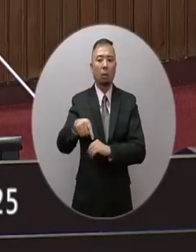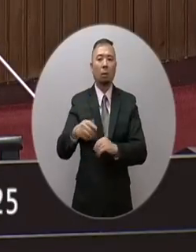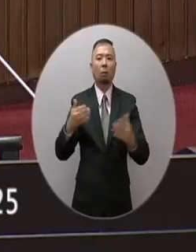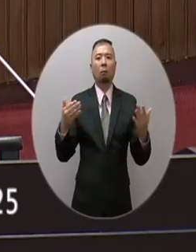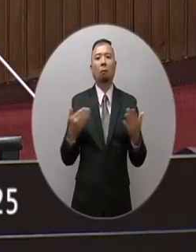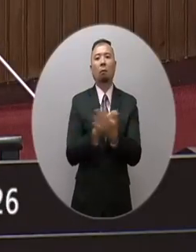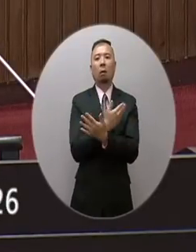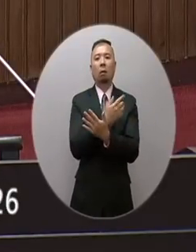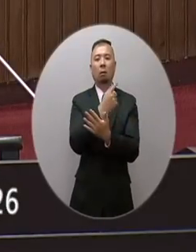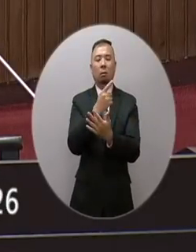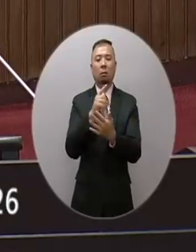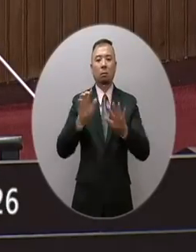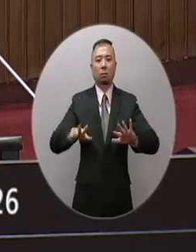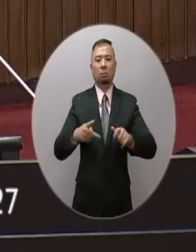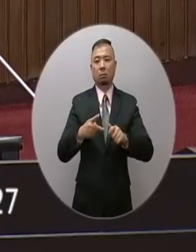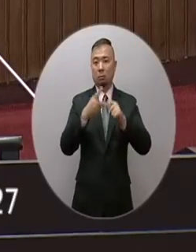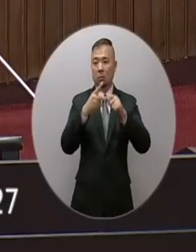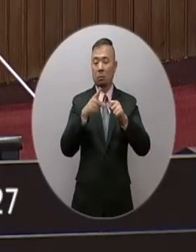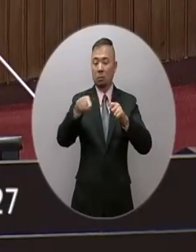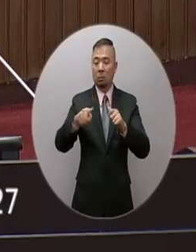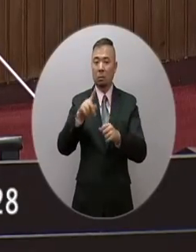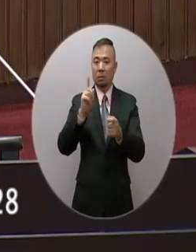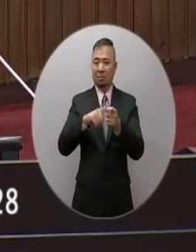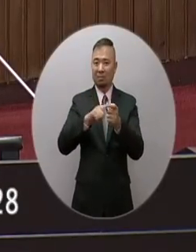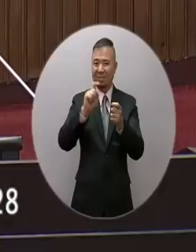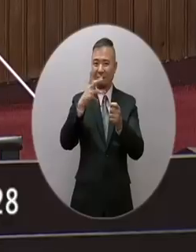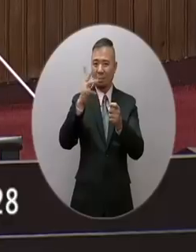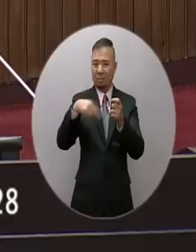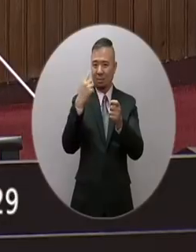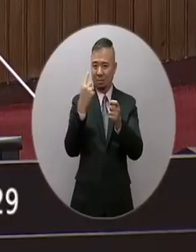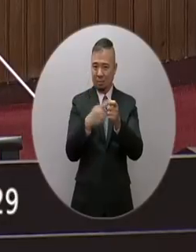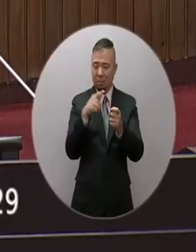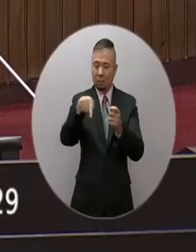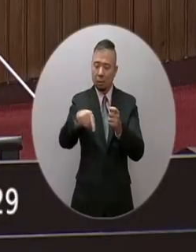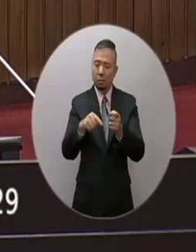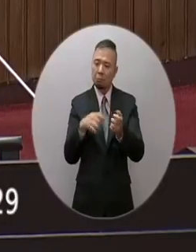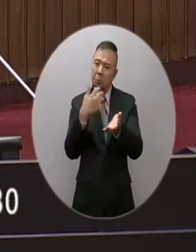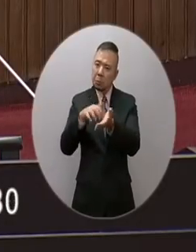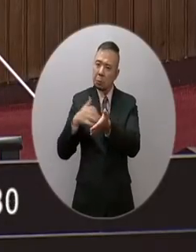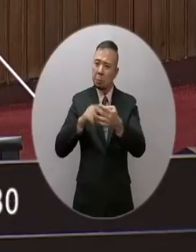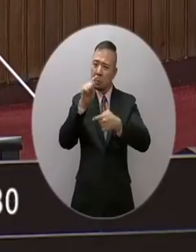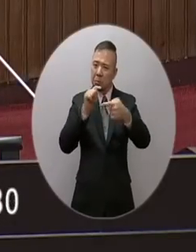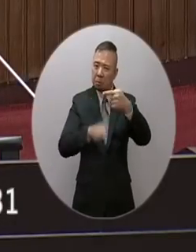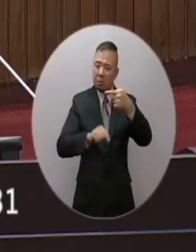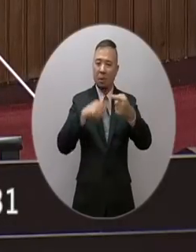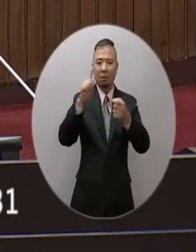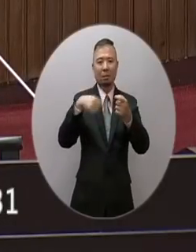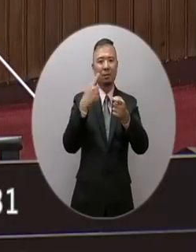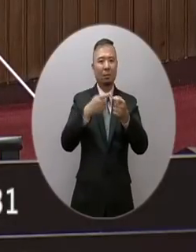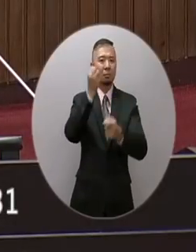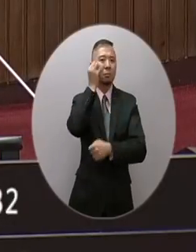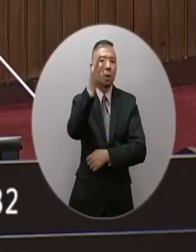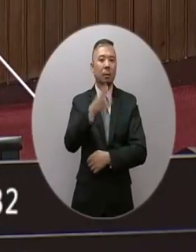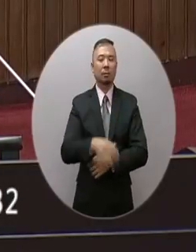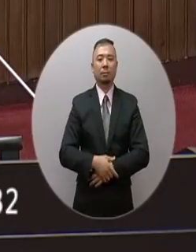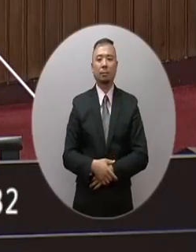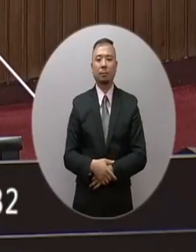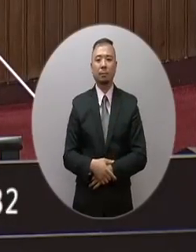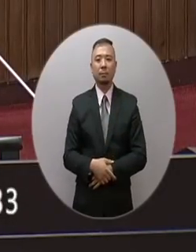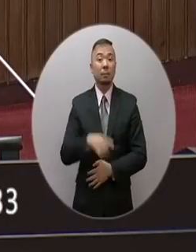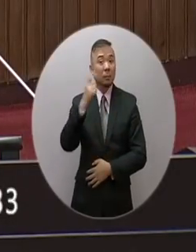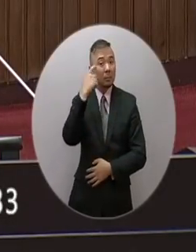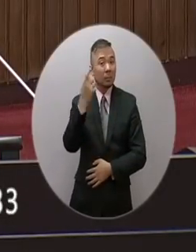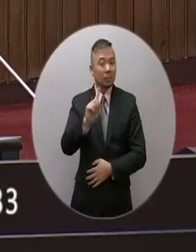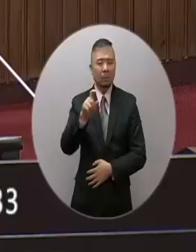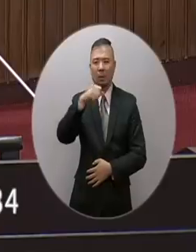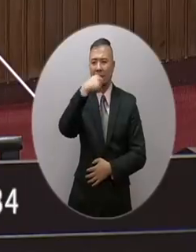来，更换14人次，平均任期约为1年3个月，显示台湾的政